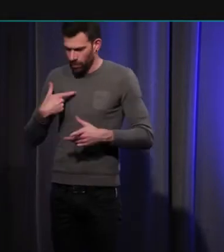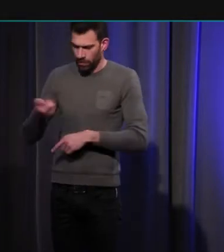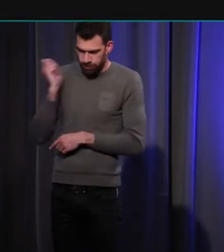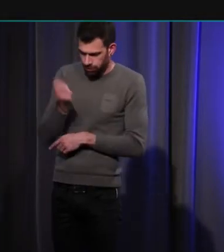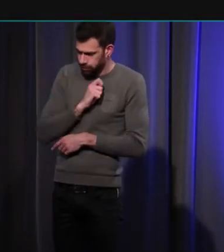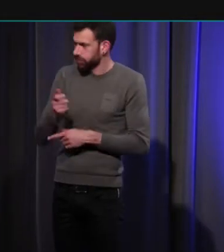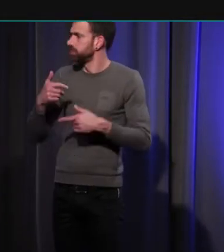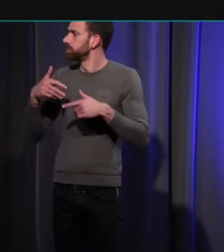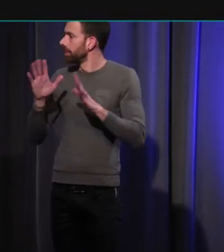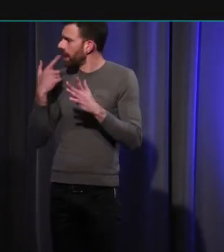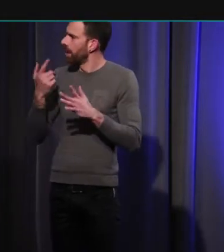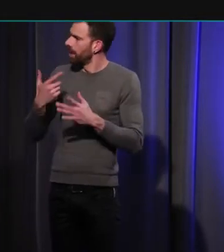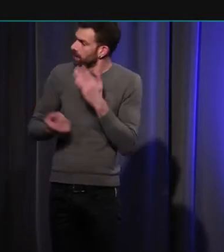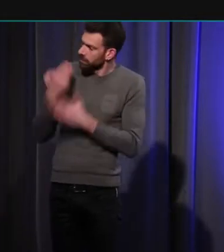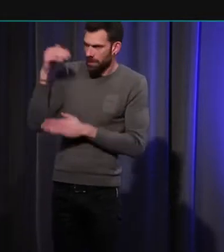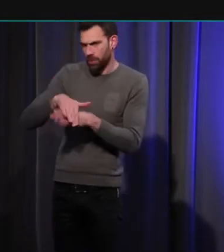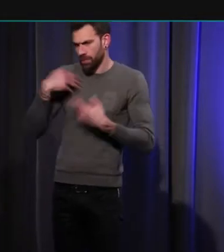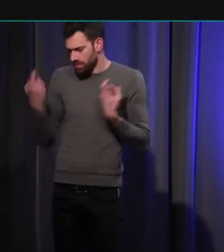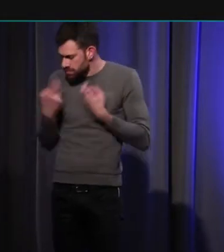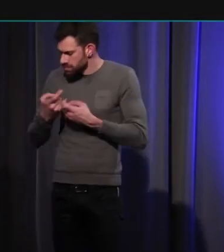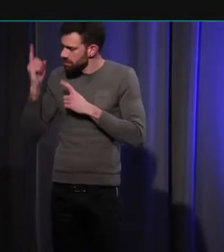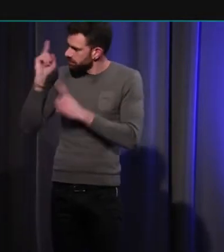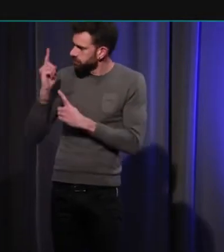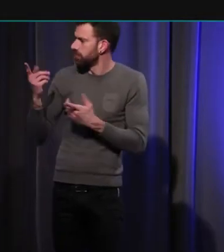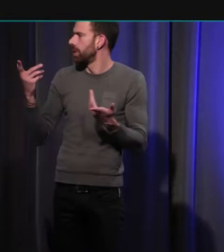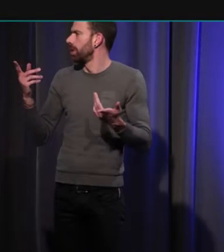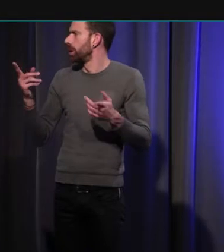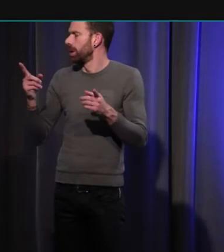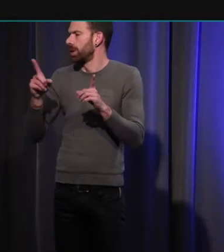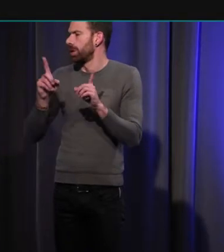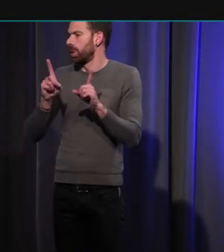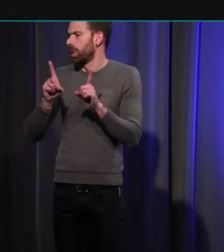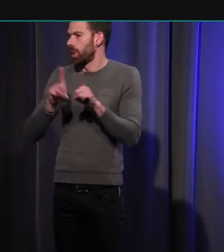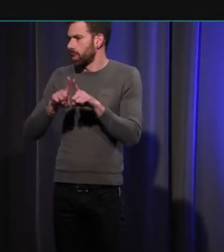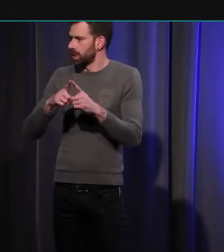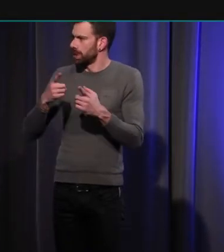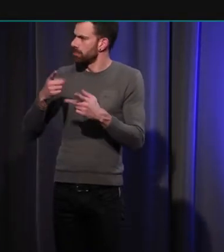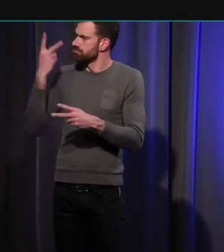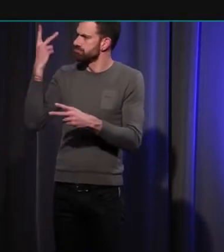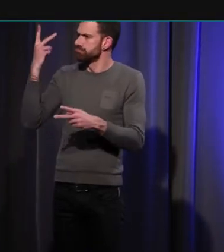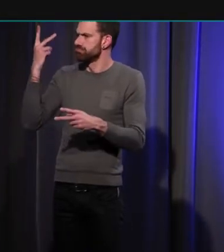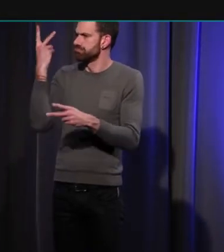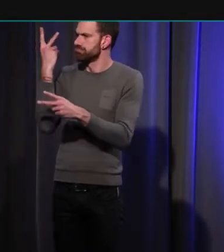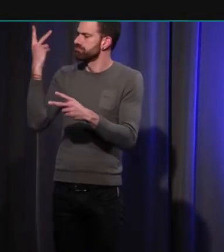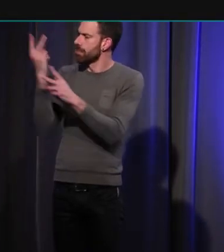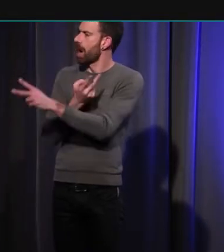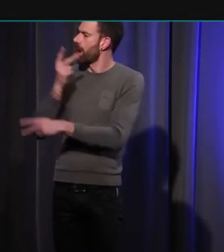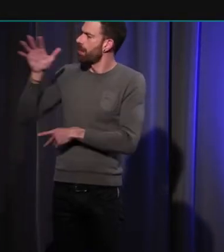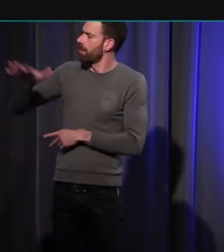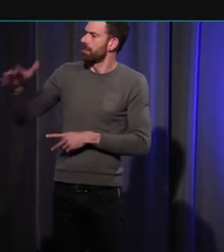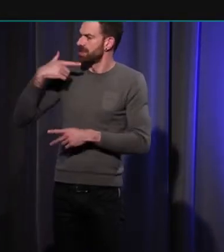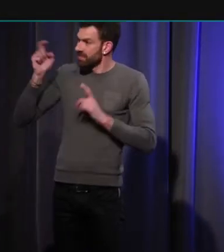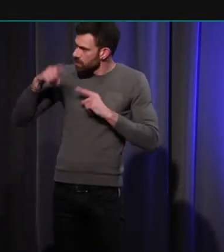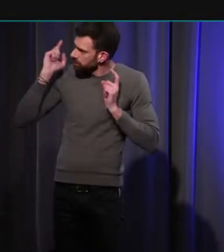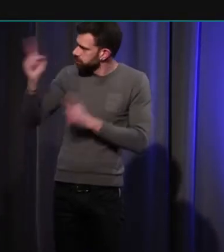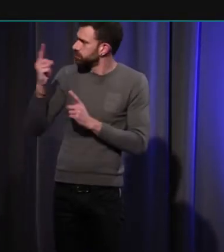s'entraîner militairement toute la journée combattre ce qu'il appelle le mal est dit celui qui tue dans le cadre de ces guerres